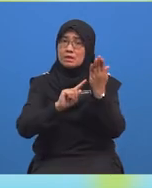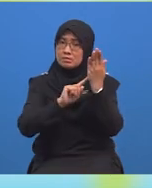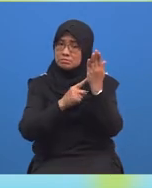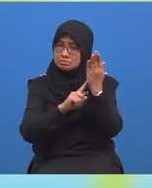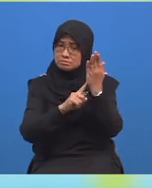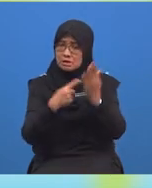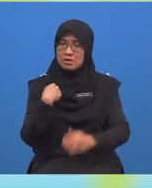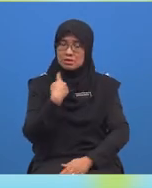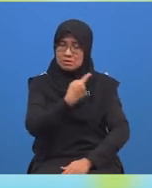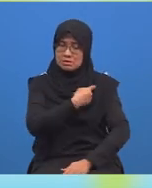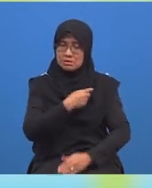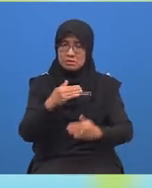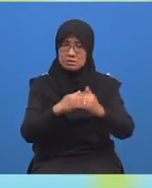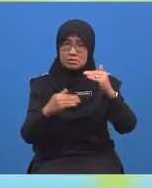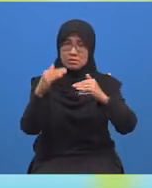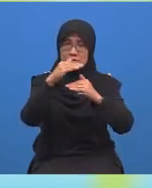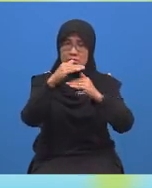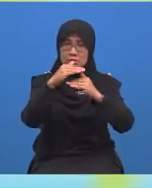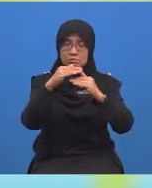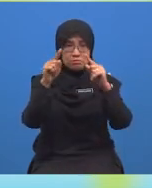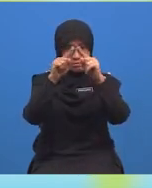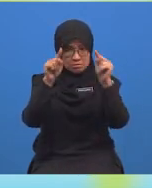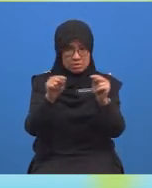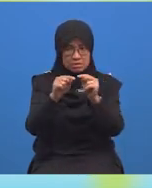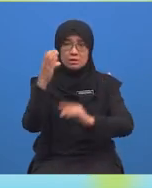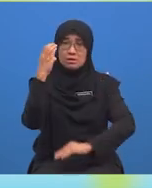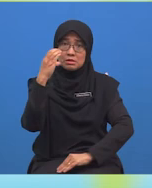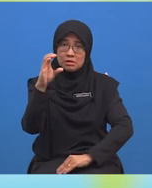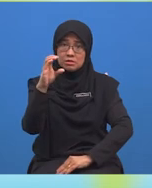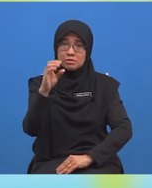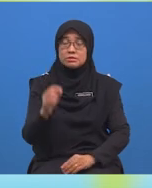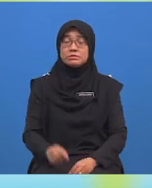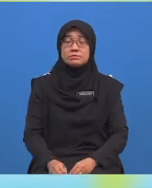Mula-mula, kita bina petak 100 seperti berikut.